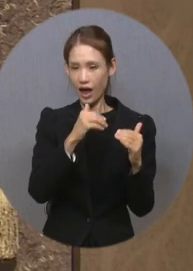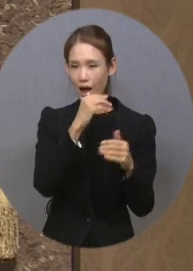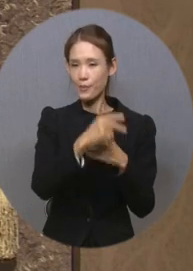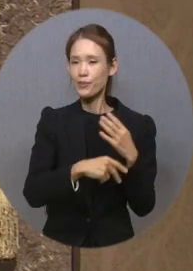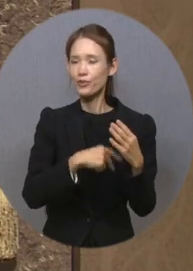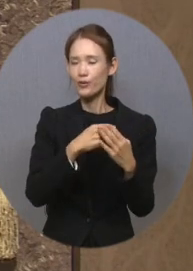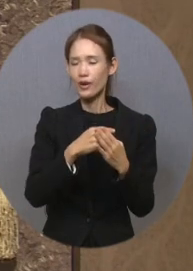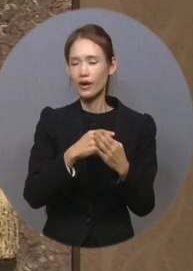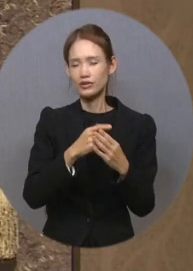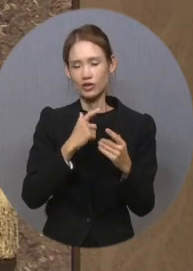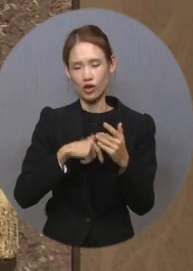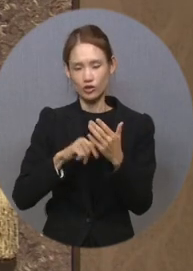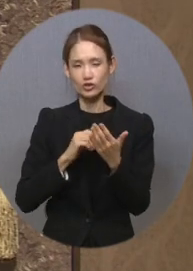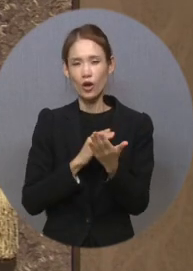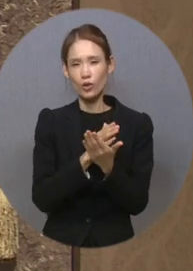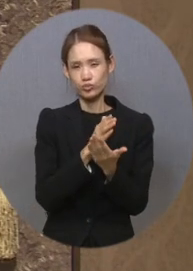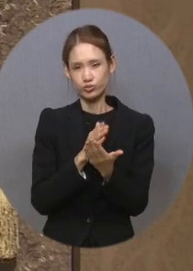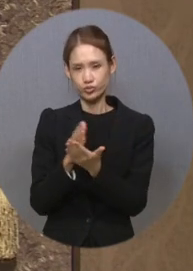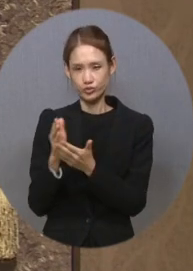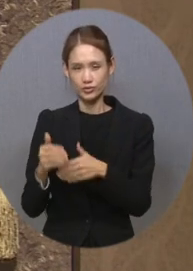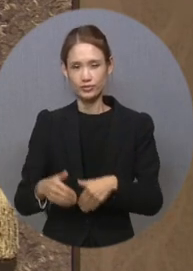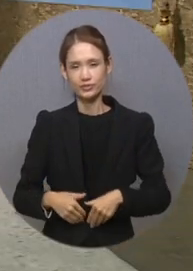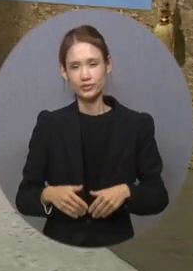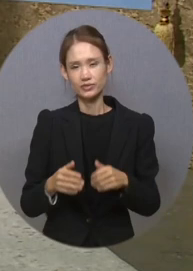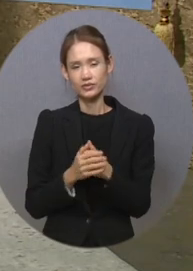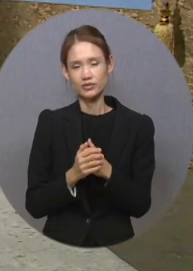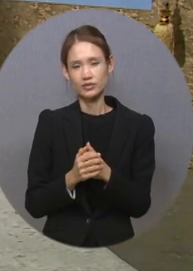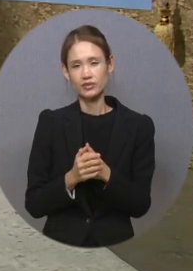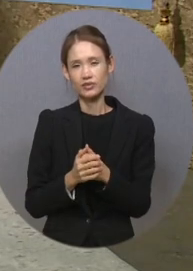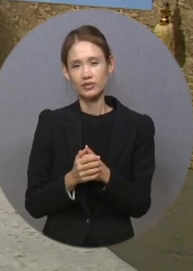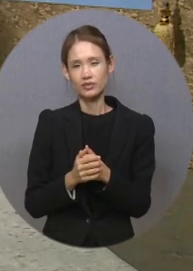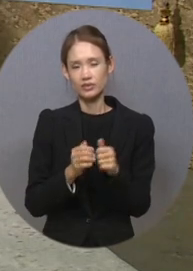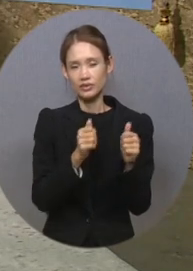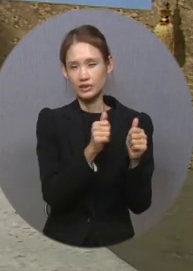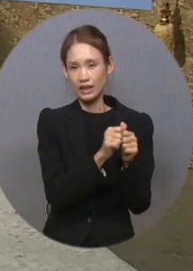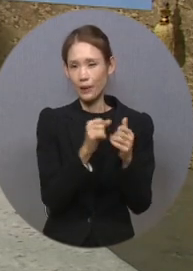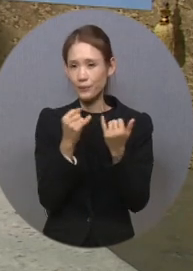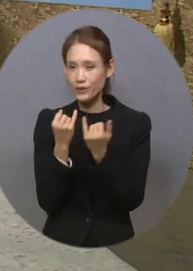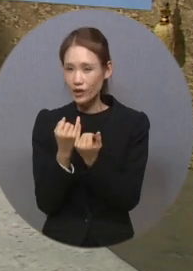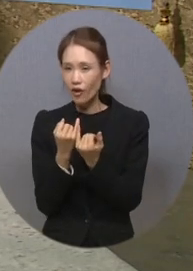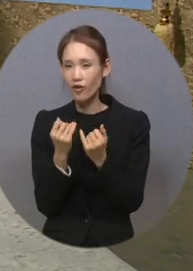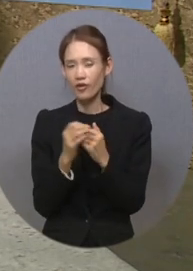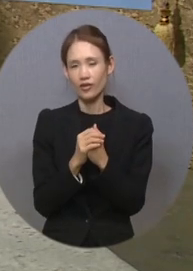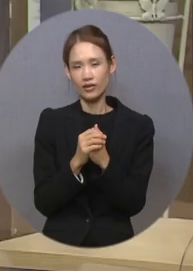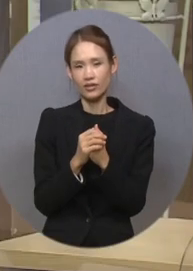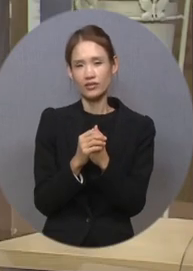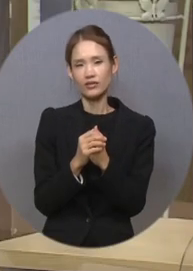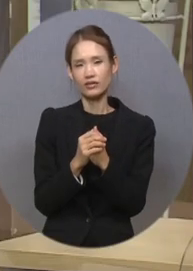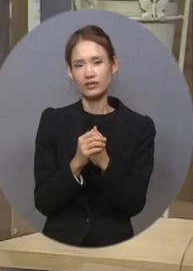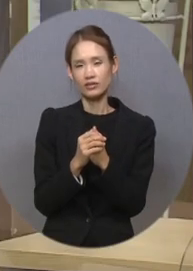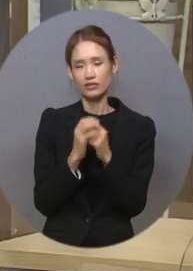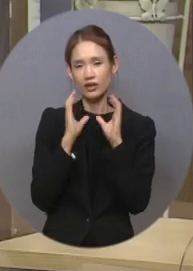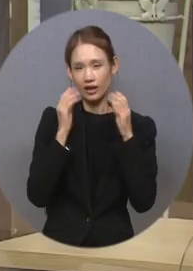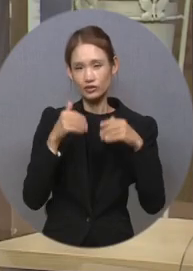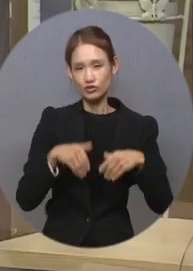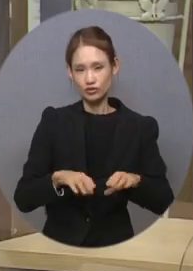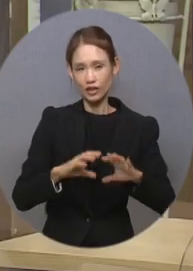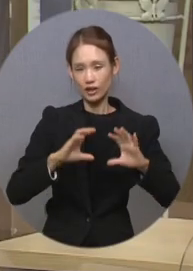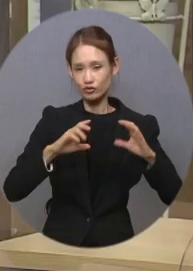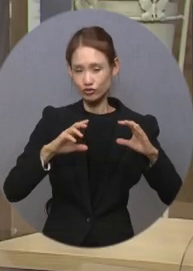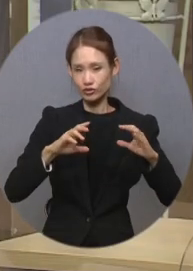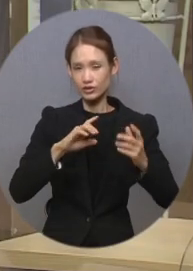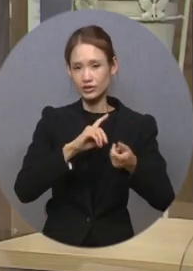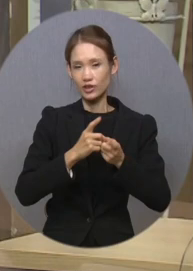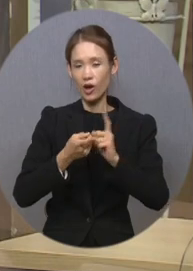전문성 있게 하자. 네. 그렇게 하고 있습니다. 예, 또 이렇게 남녀라든지 아니면은 출생 국가가